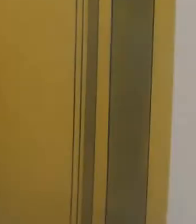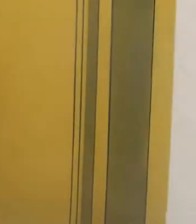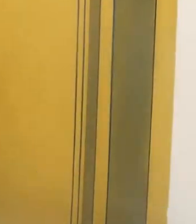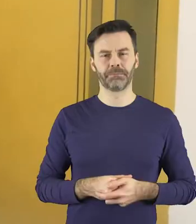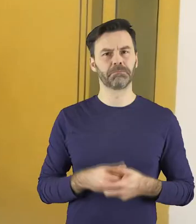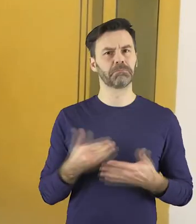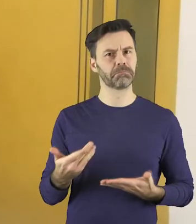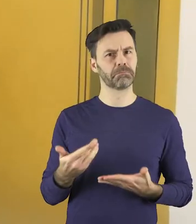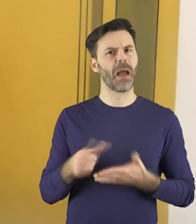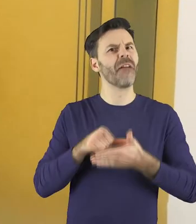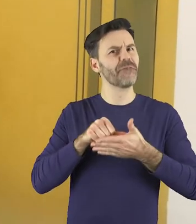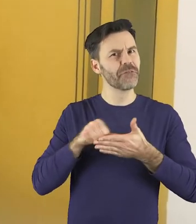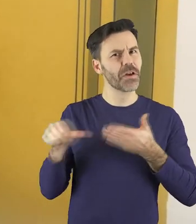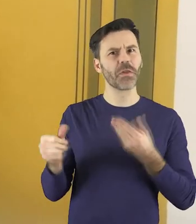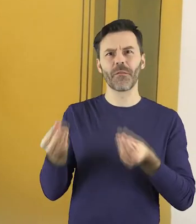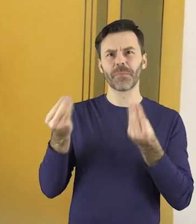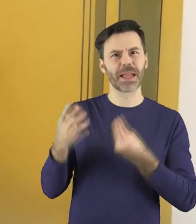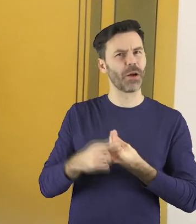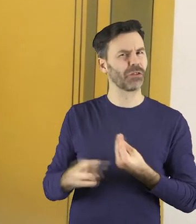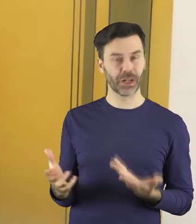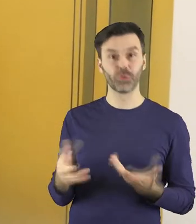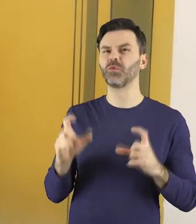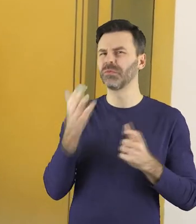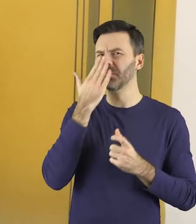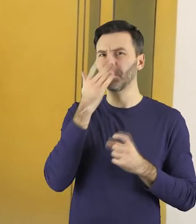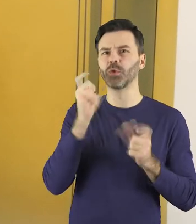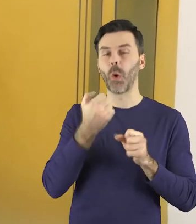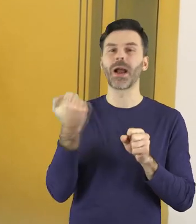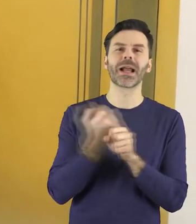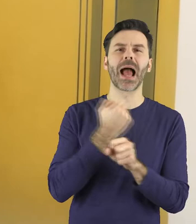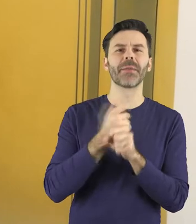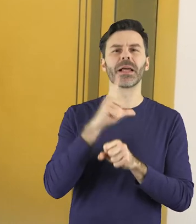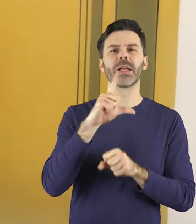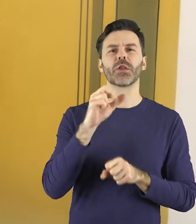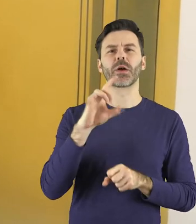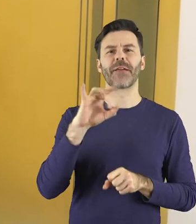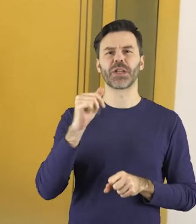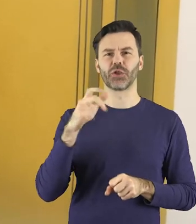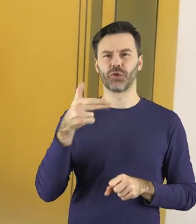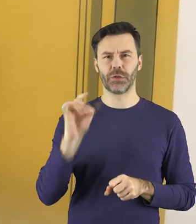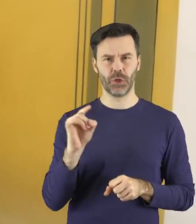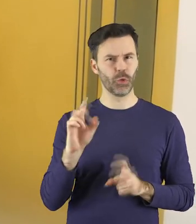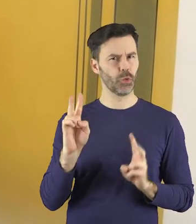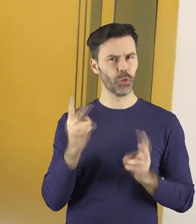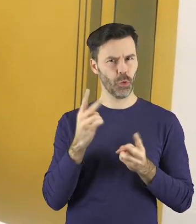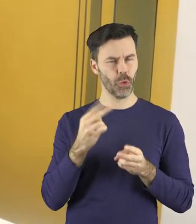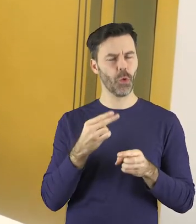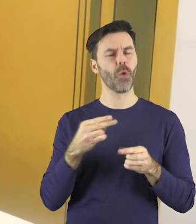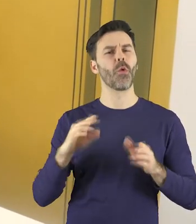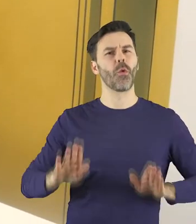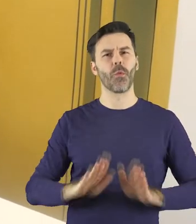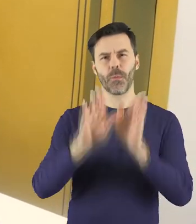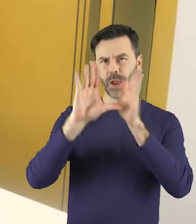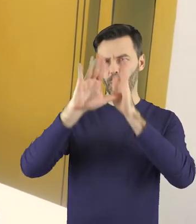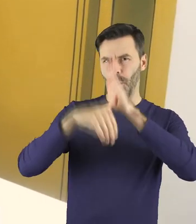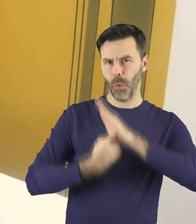Mamy przed sobą fantastyczny obiekt. Kamień litograficzny pochodzący ze zbiorów Muzeum Miasta Łodzi.